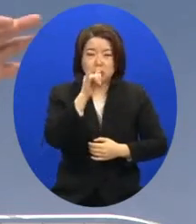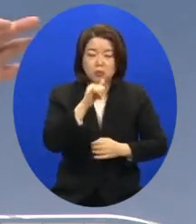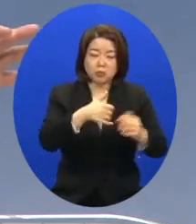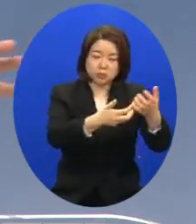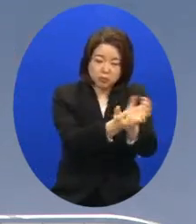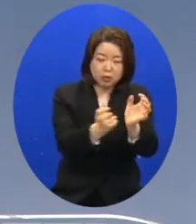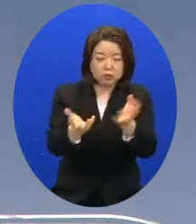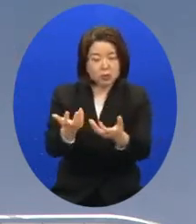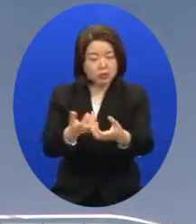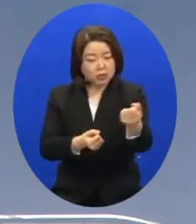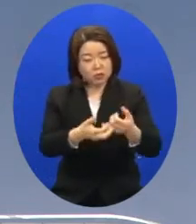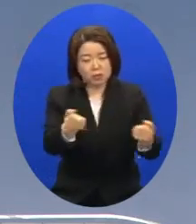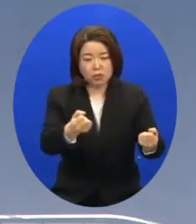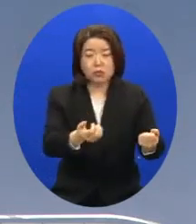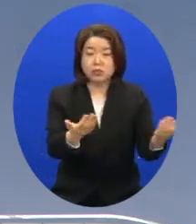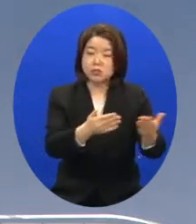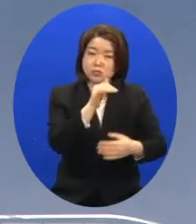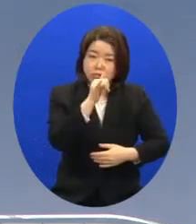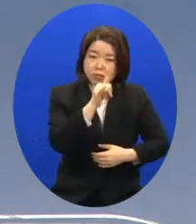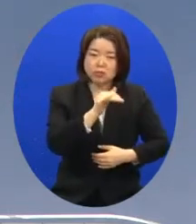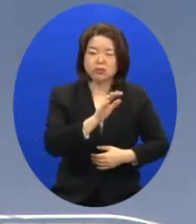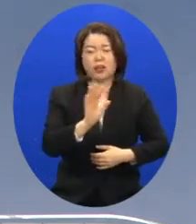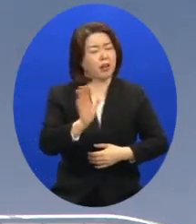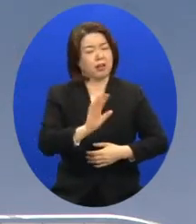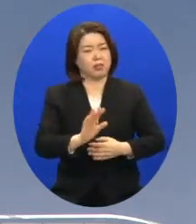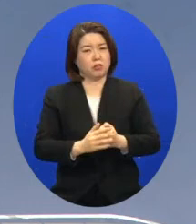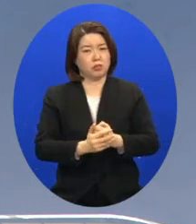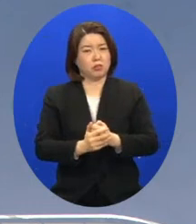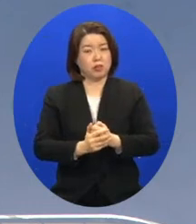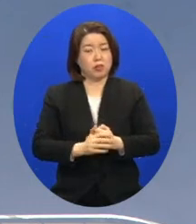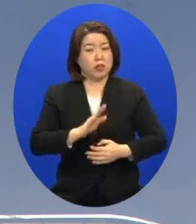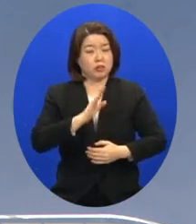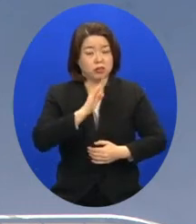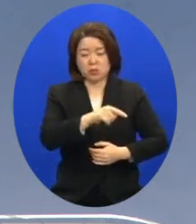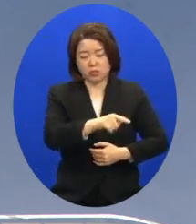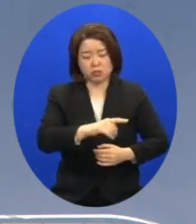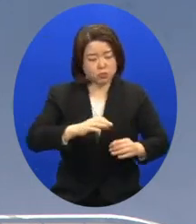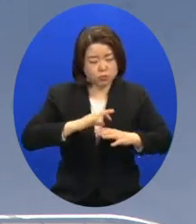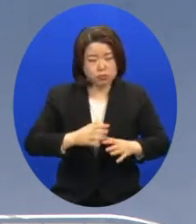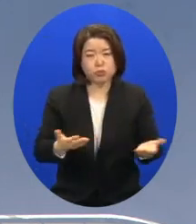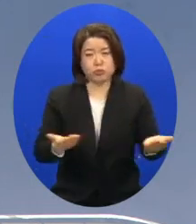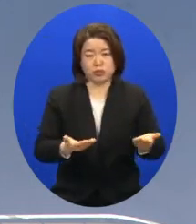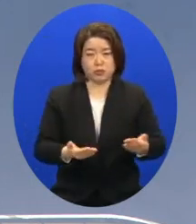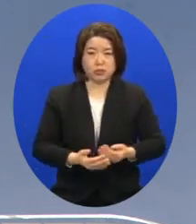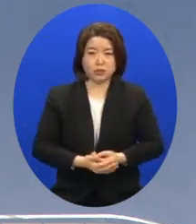파도나 아니고 절대로 그렇지 않습니다 정말 무서운 일이에요